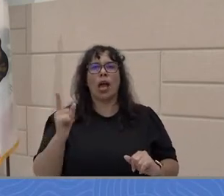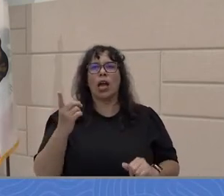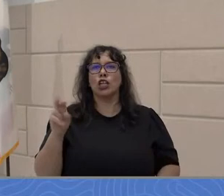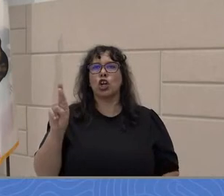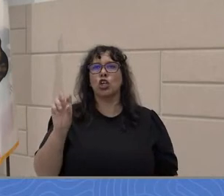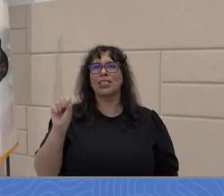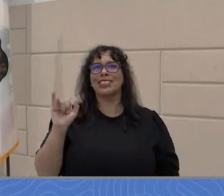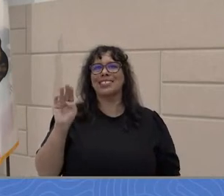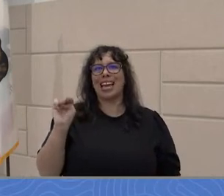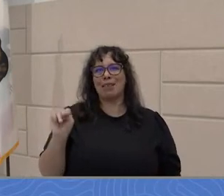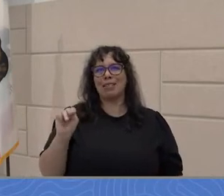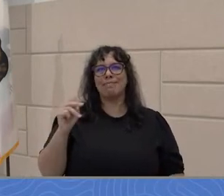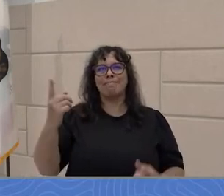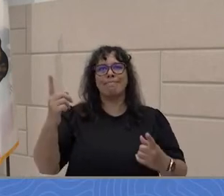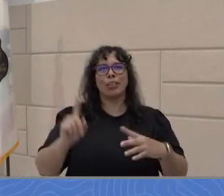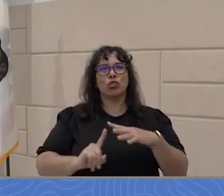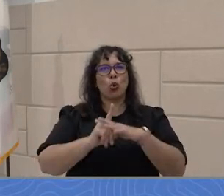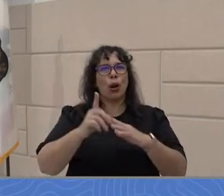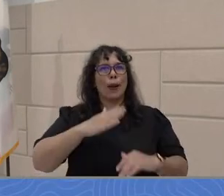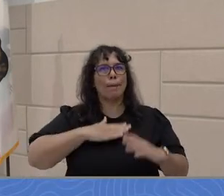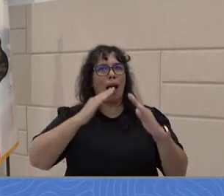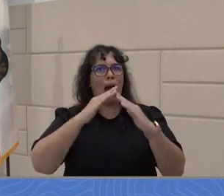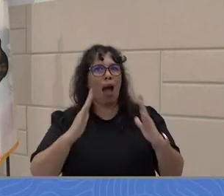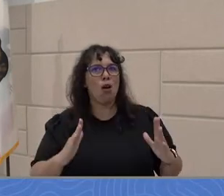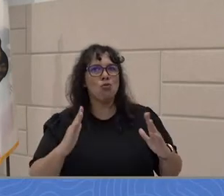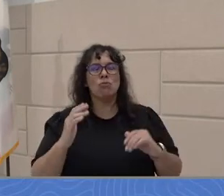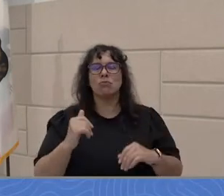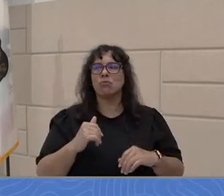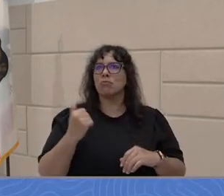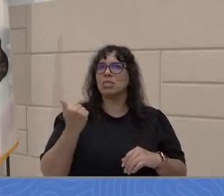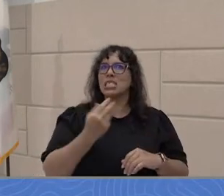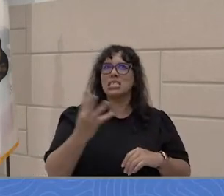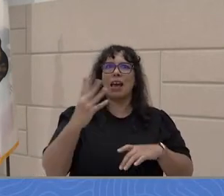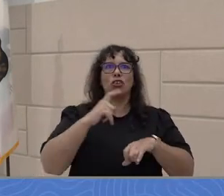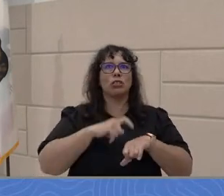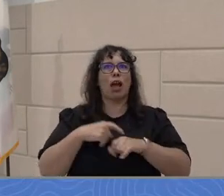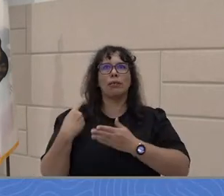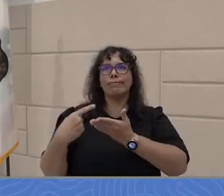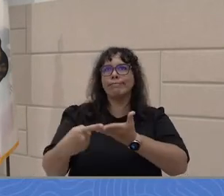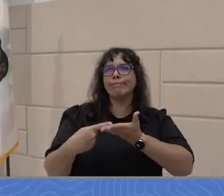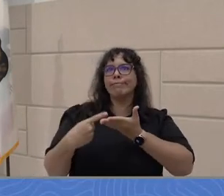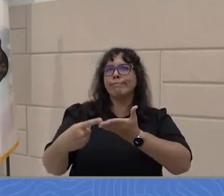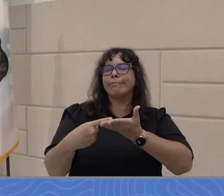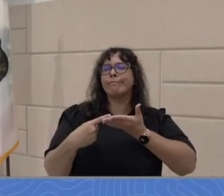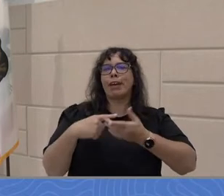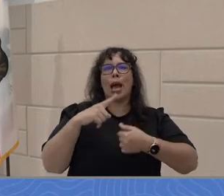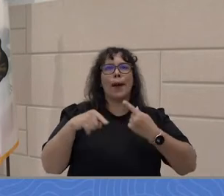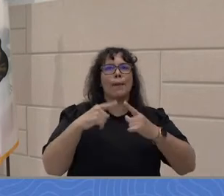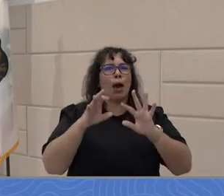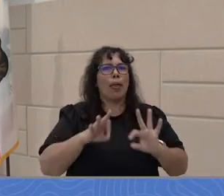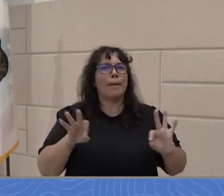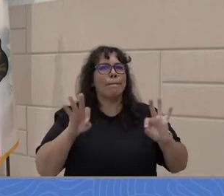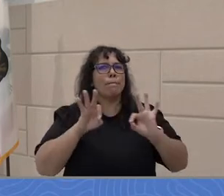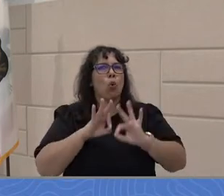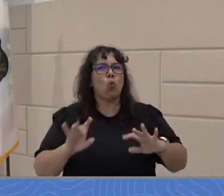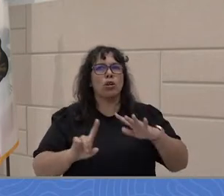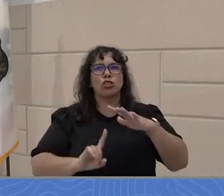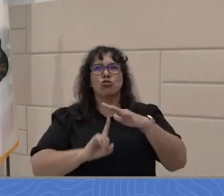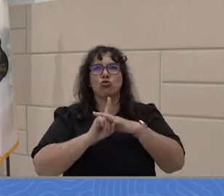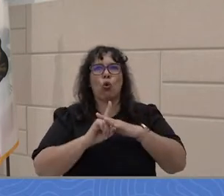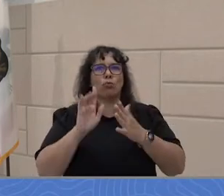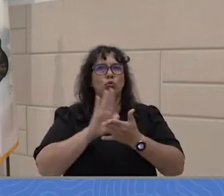ម្ដងដុកទ័រសៃមុនបានទៅសួរសុខទុក្ខដល់ផ្ទះពីបេដងរួចមកហើយដើម្បីជជែកជាមួយខ្ញុំអំនឹងកូនរប